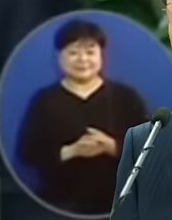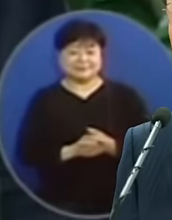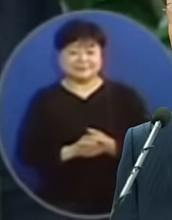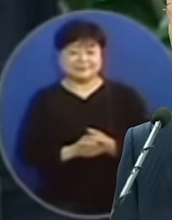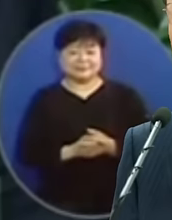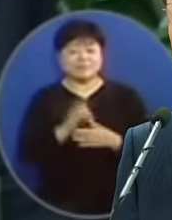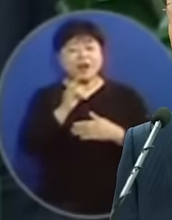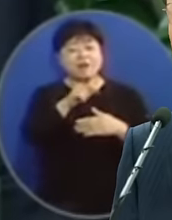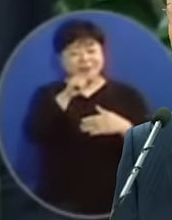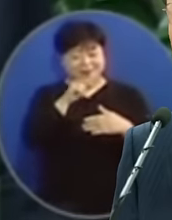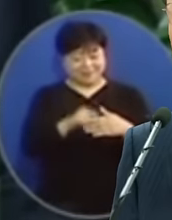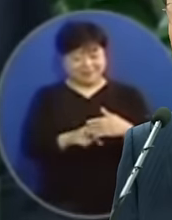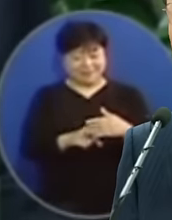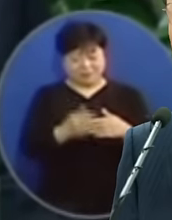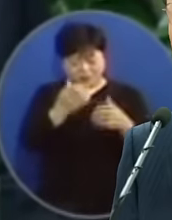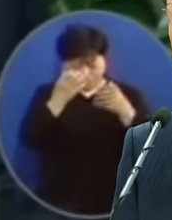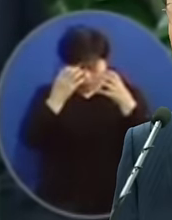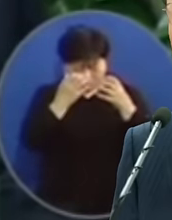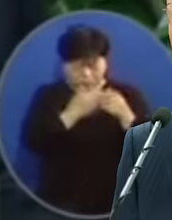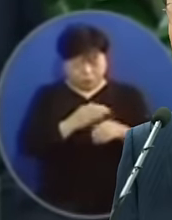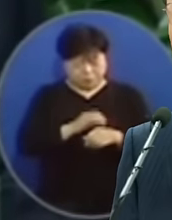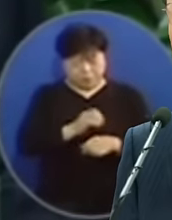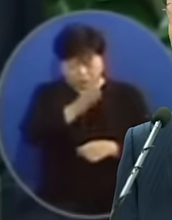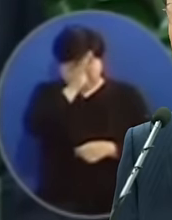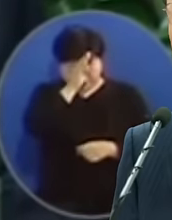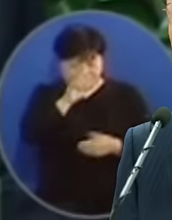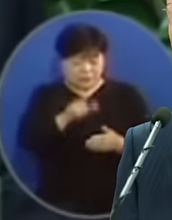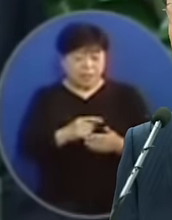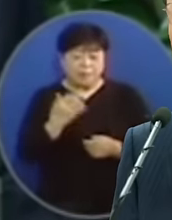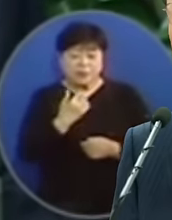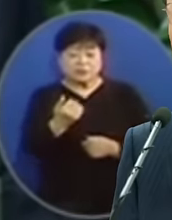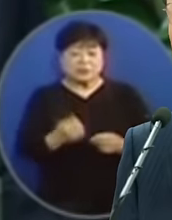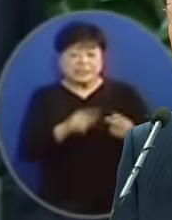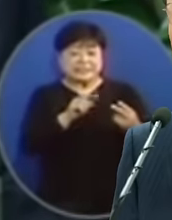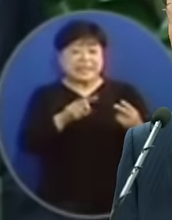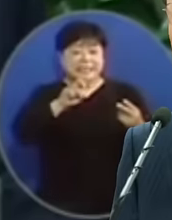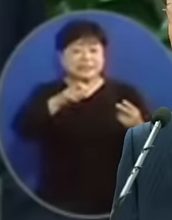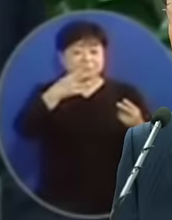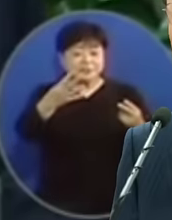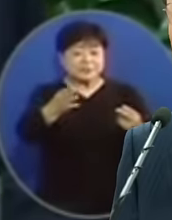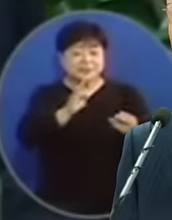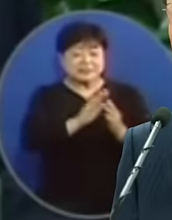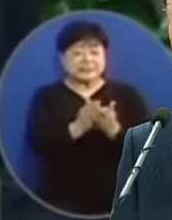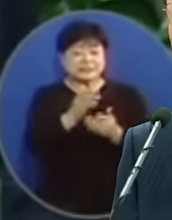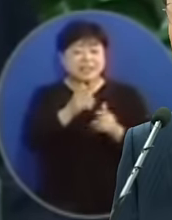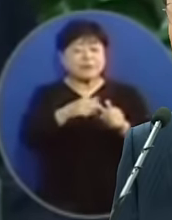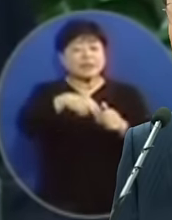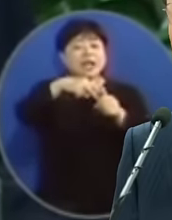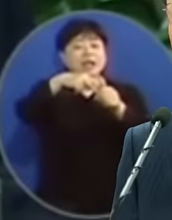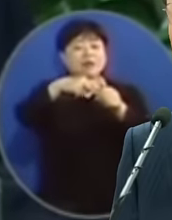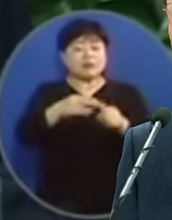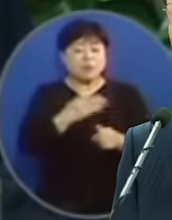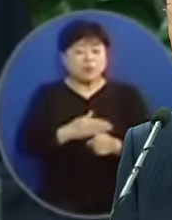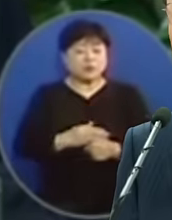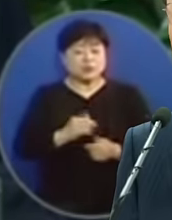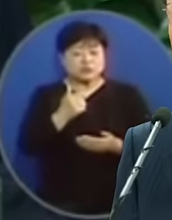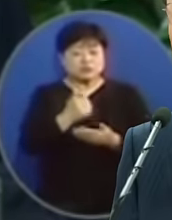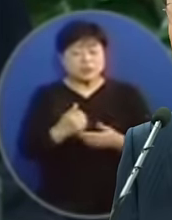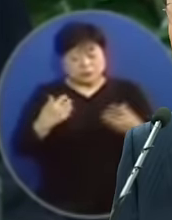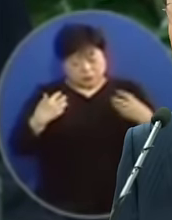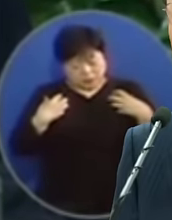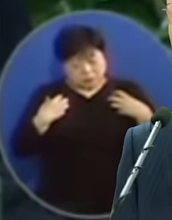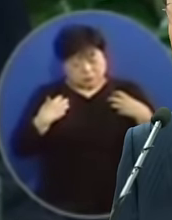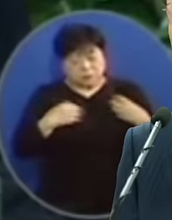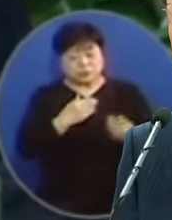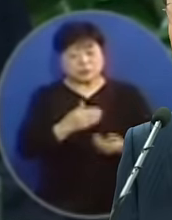혹은 마음에 고통스럽고 육신이 병들었을 때는 베드로전서 2장 24절 친히 나무에 달려 그 몸으로 우리 죄를 담당하시니 이는